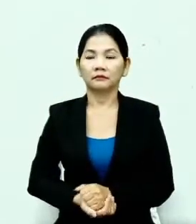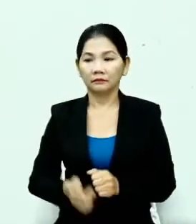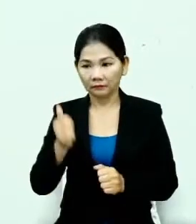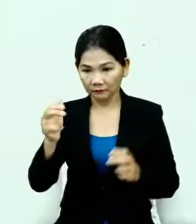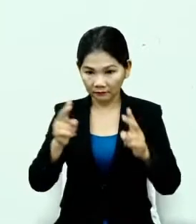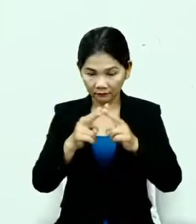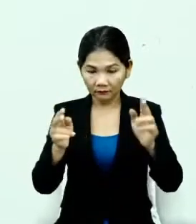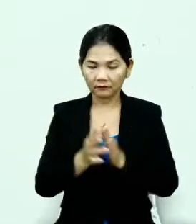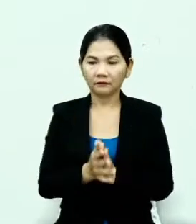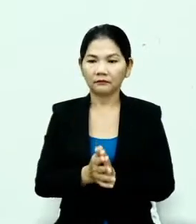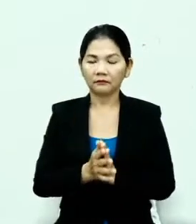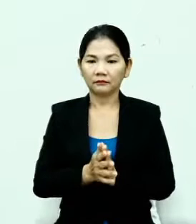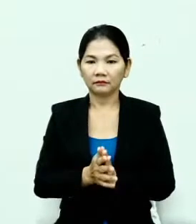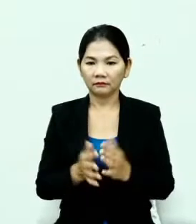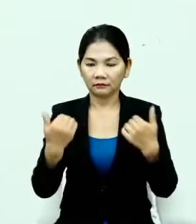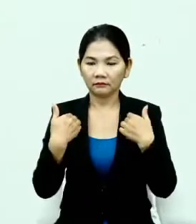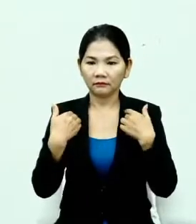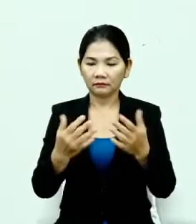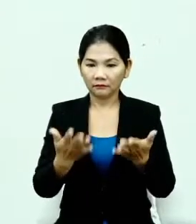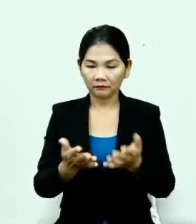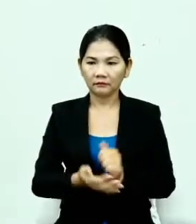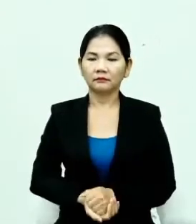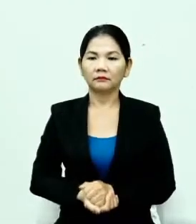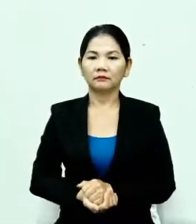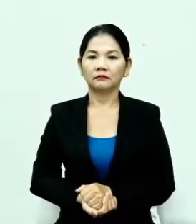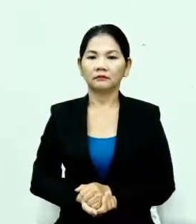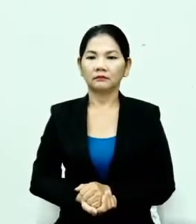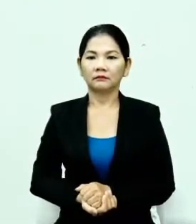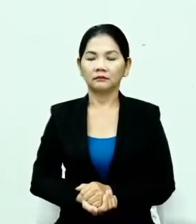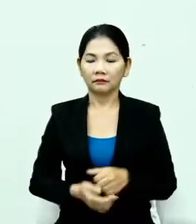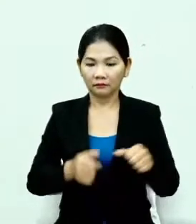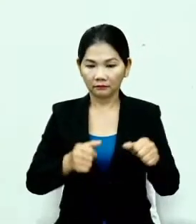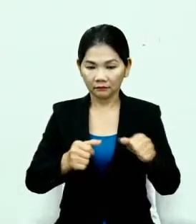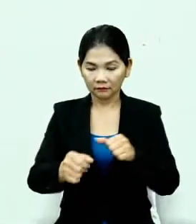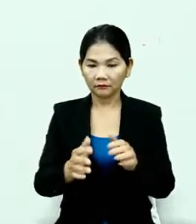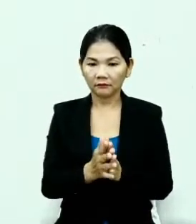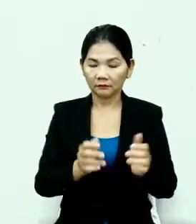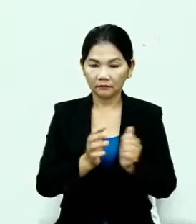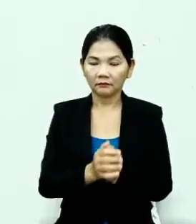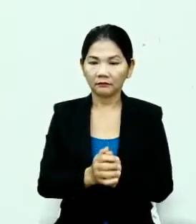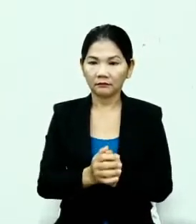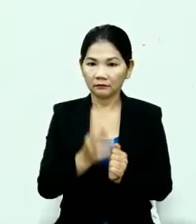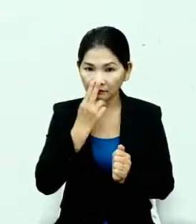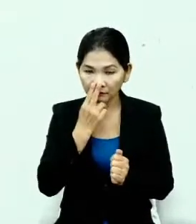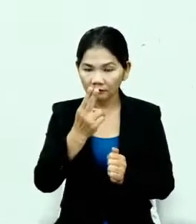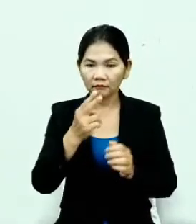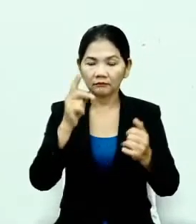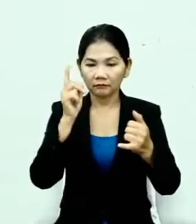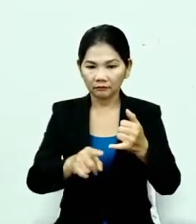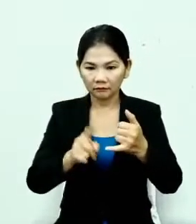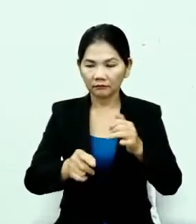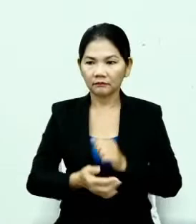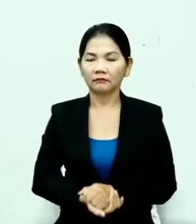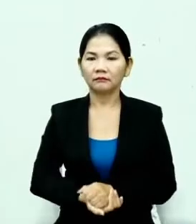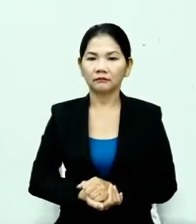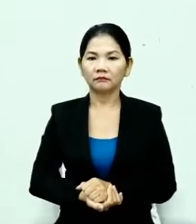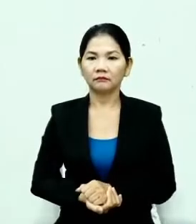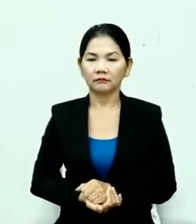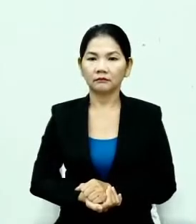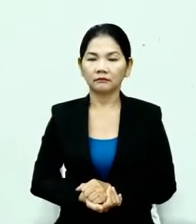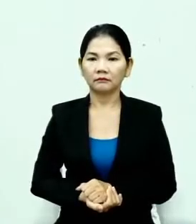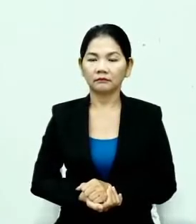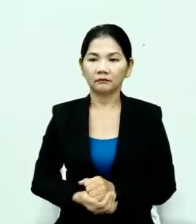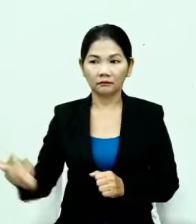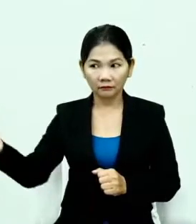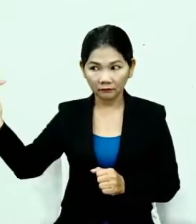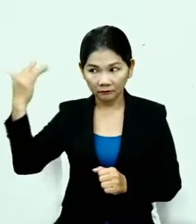là ổn á đã con vô kết tục đã chỉ muối nè kêu từng ở khnì ta là bạn to tới chấm này mình tiếp trong cái kế cứ cha sạ tư sạ